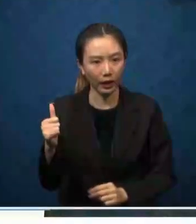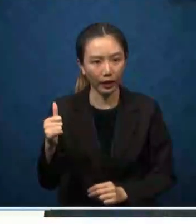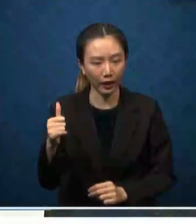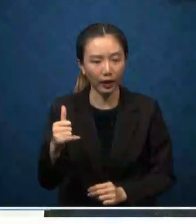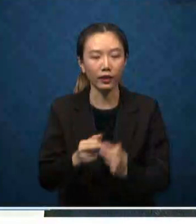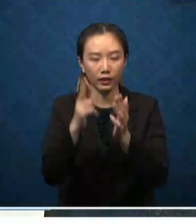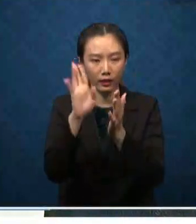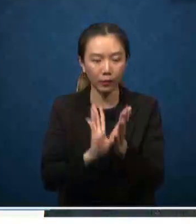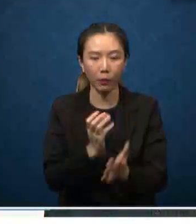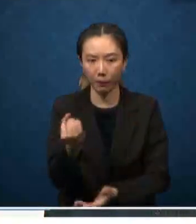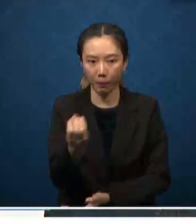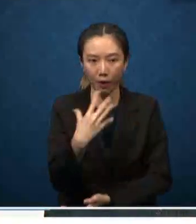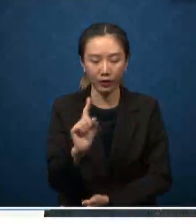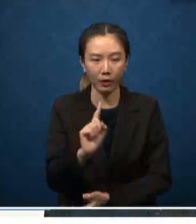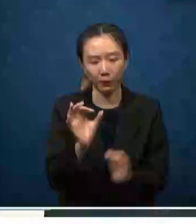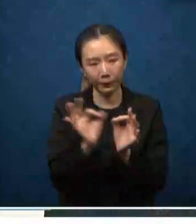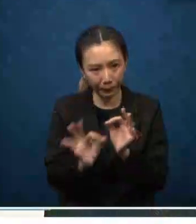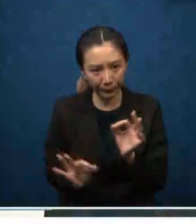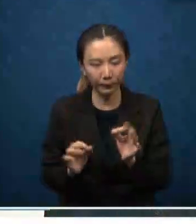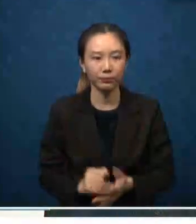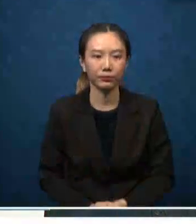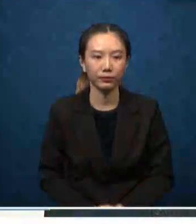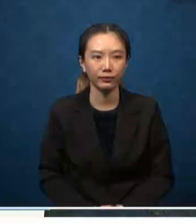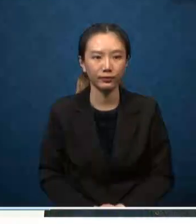บปุ๊บก็ว่ากันไป